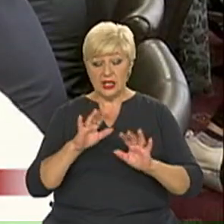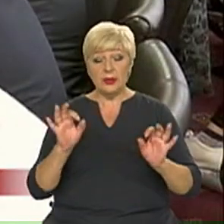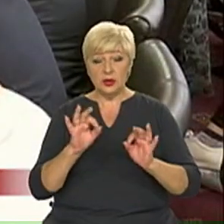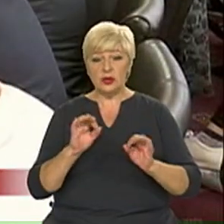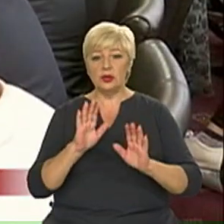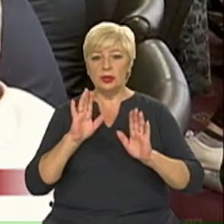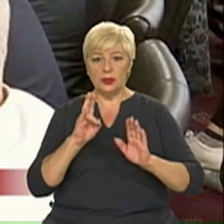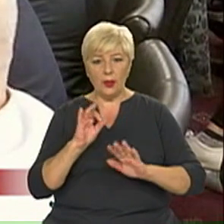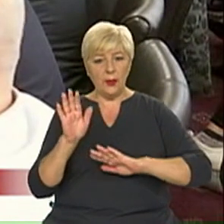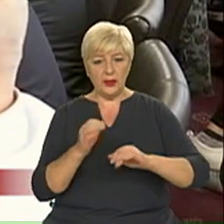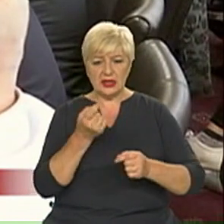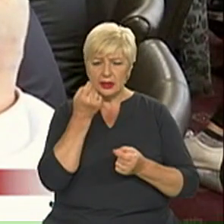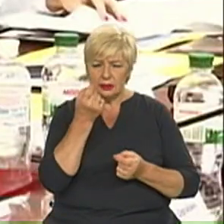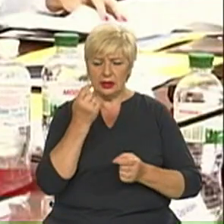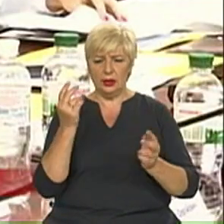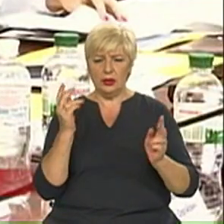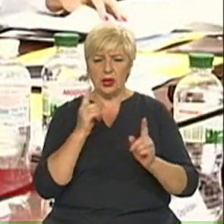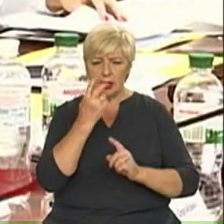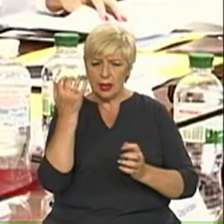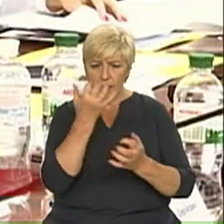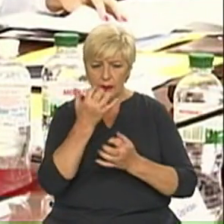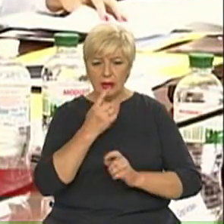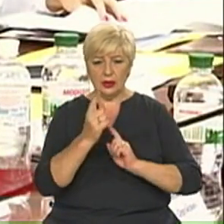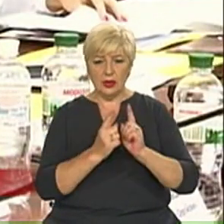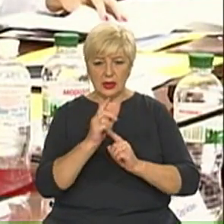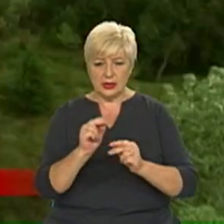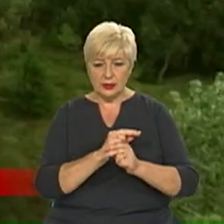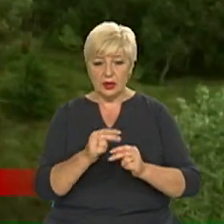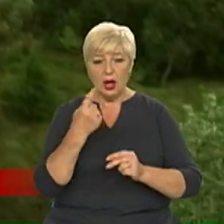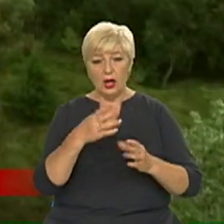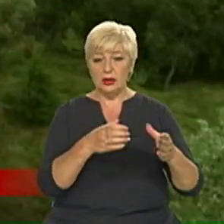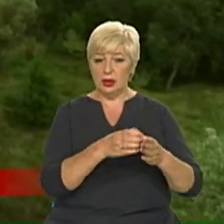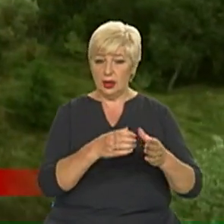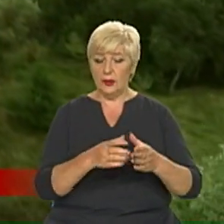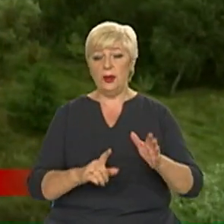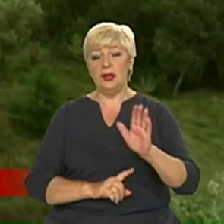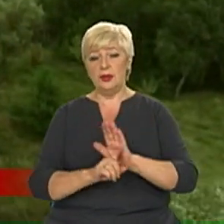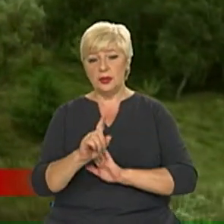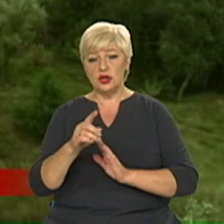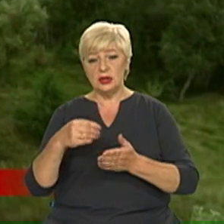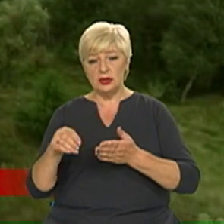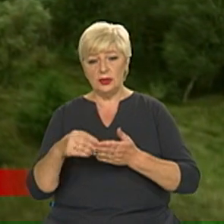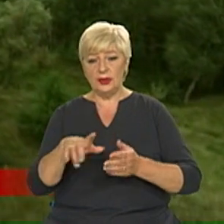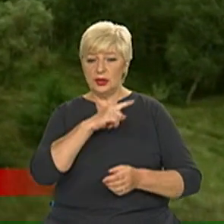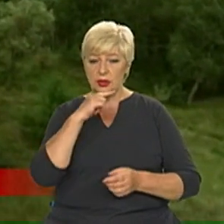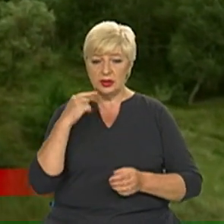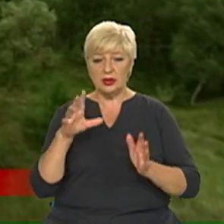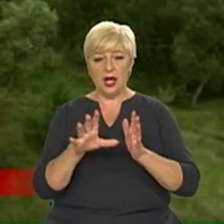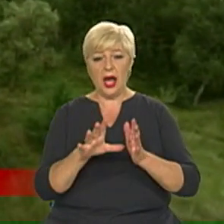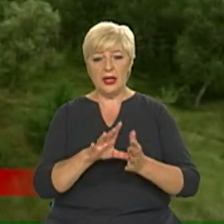маленької і непомітної зміни в документі одна компанія енергетично незалежної України почала закуповувати